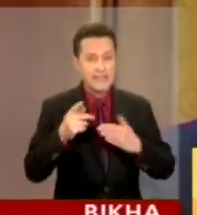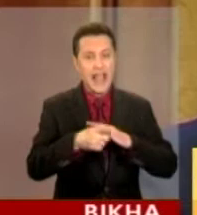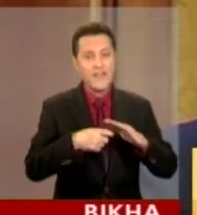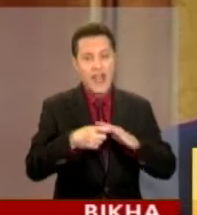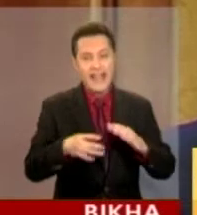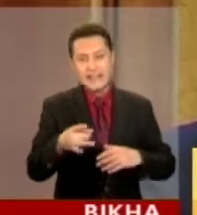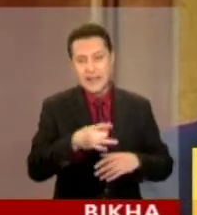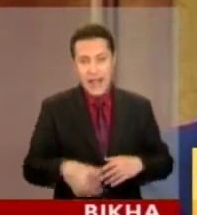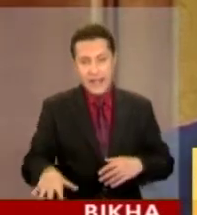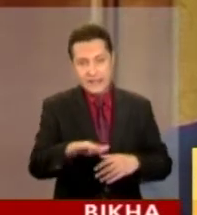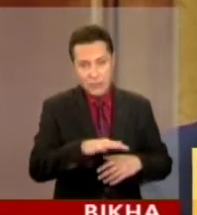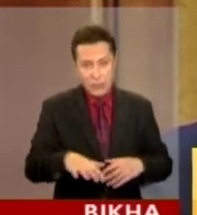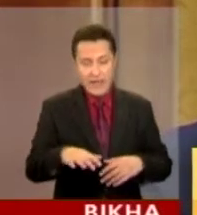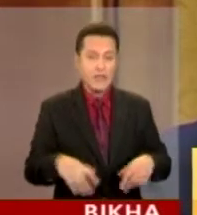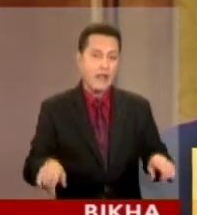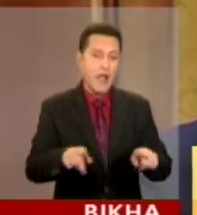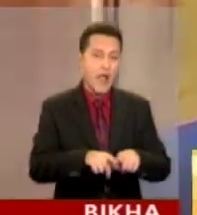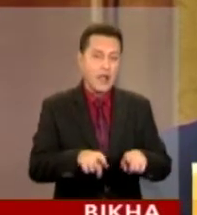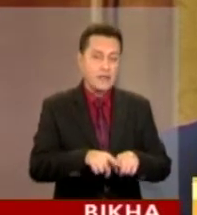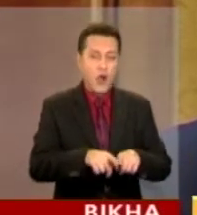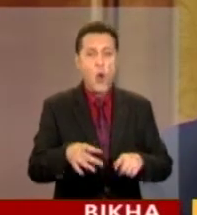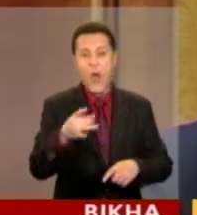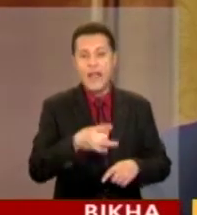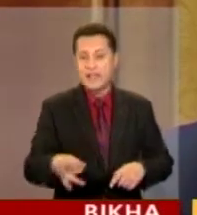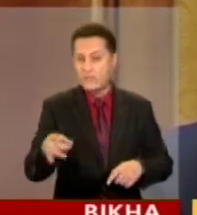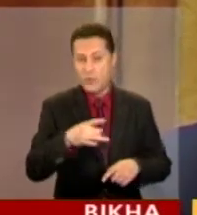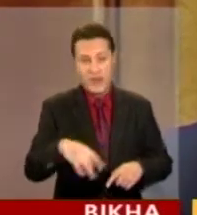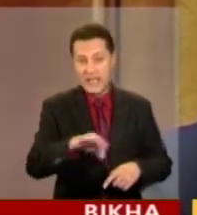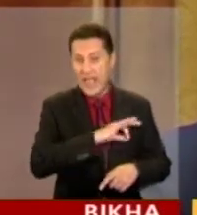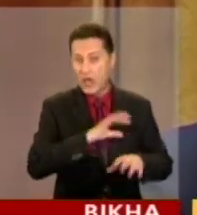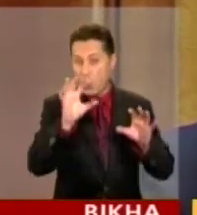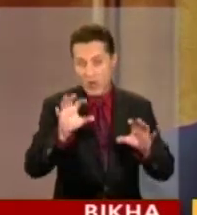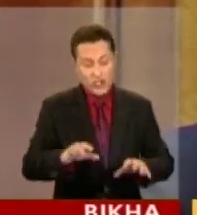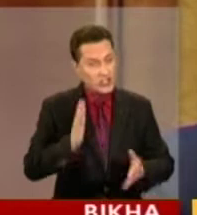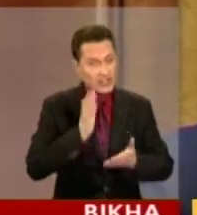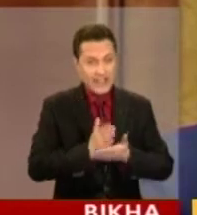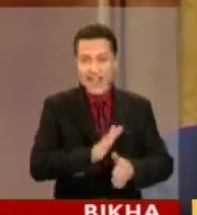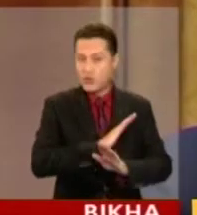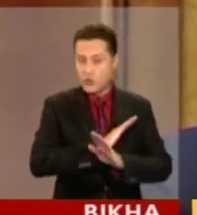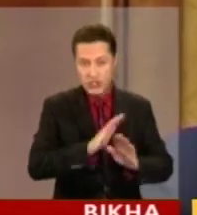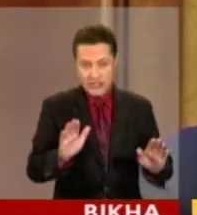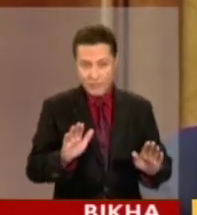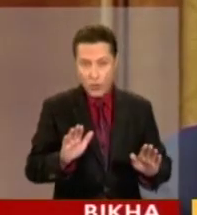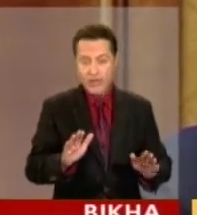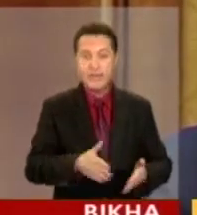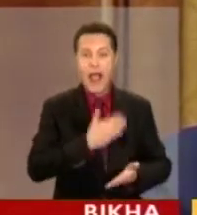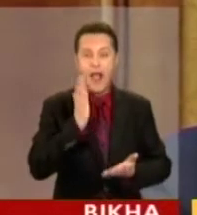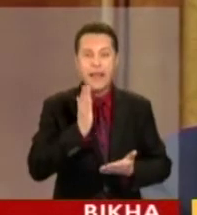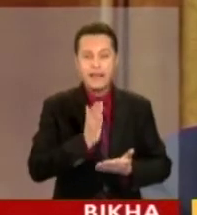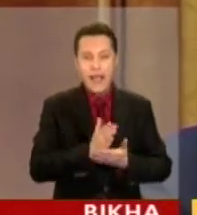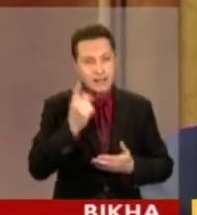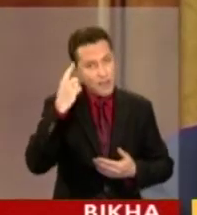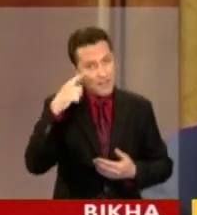Донецької республіки, такой республики юридически не существует. Есть